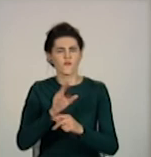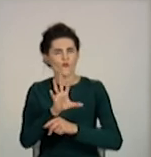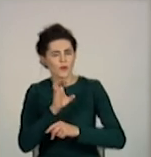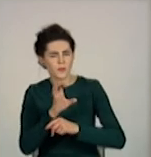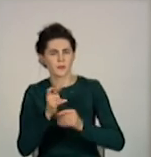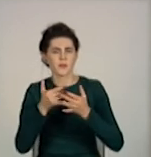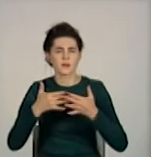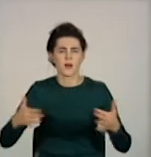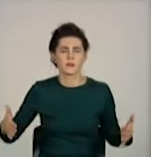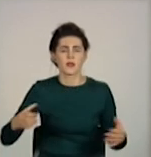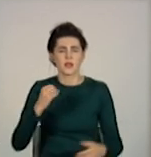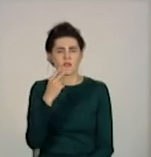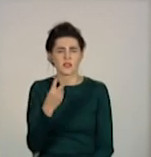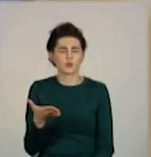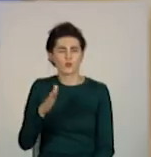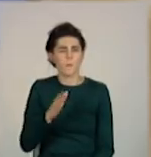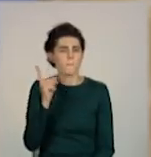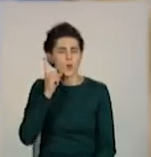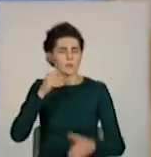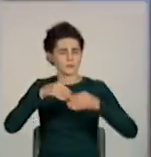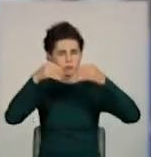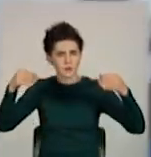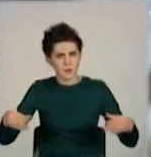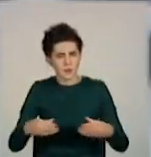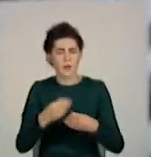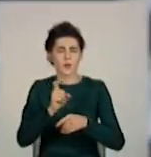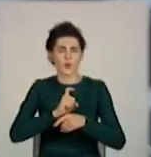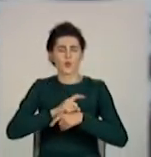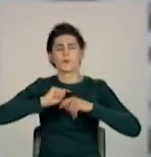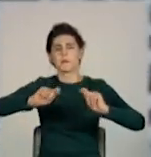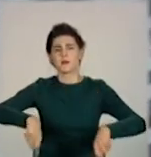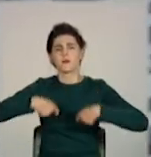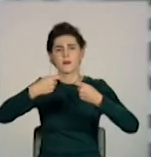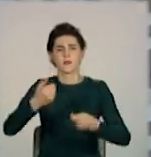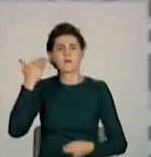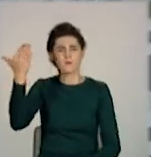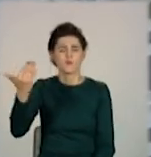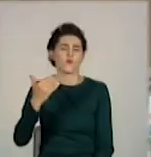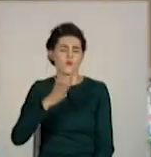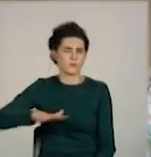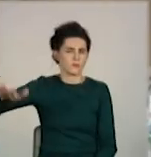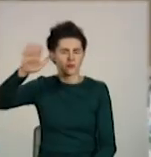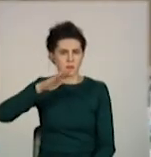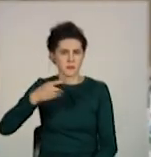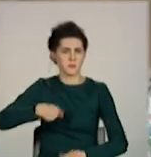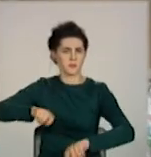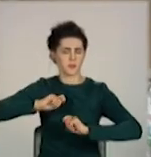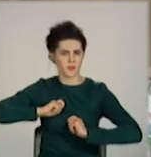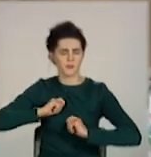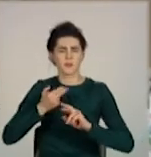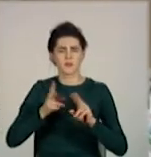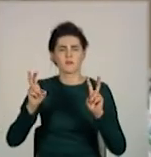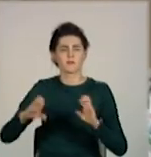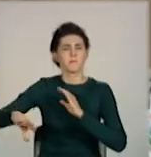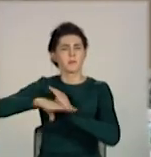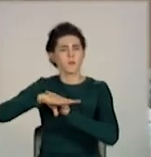Мобільний. І ще 12 нових мобільних кейсів для Донеччини днями передали західні партнери. Услуги соціальної защити приближаються